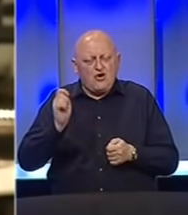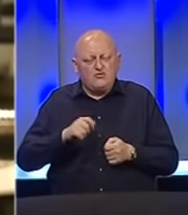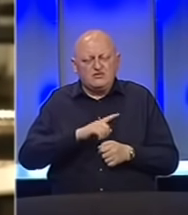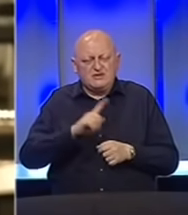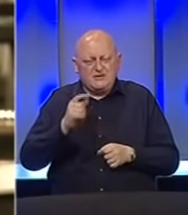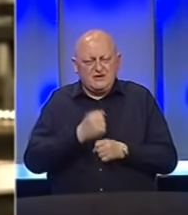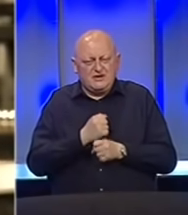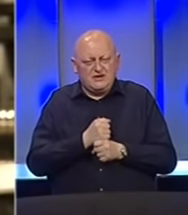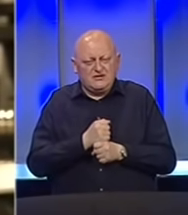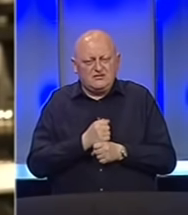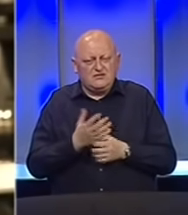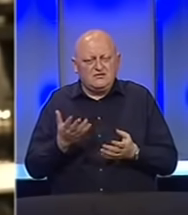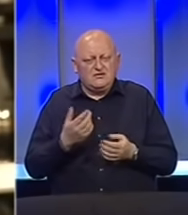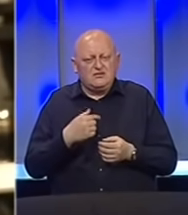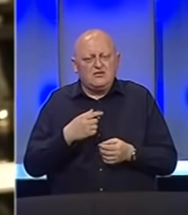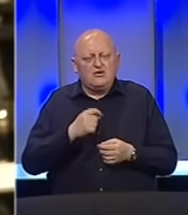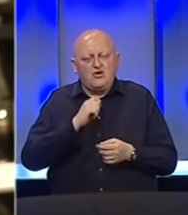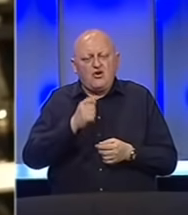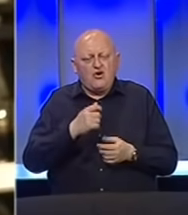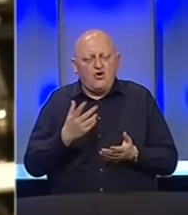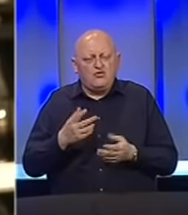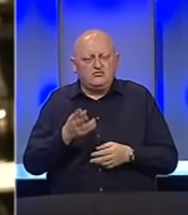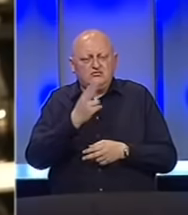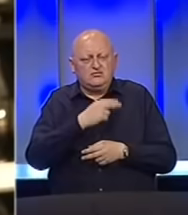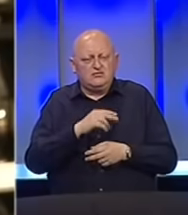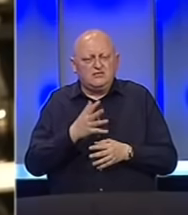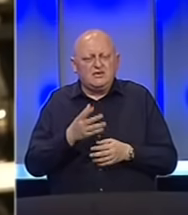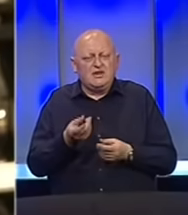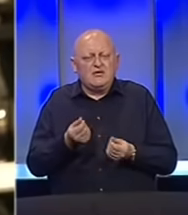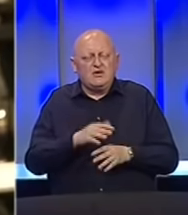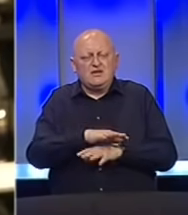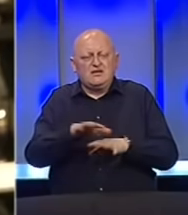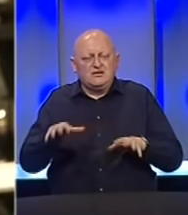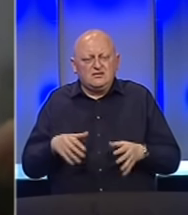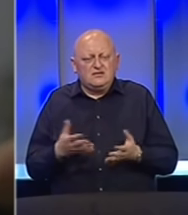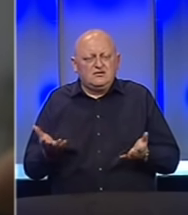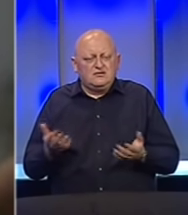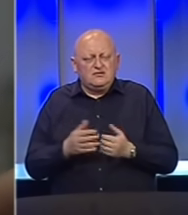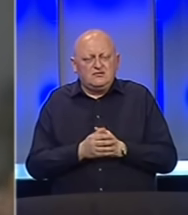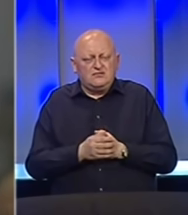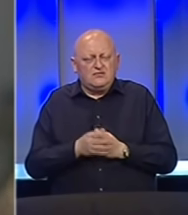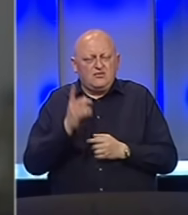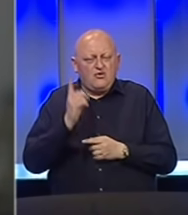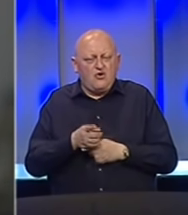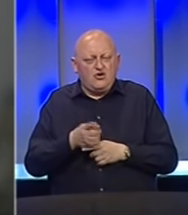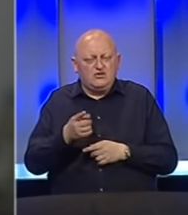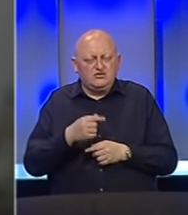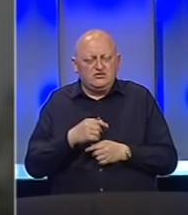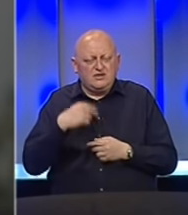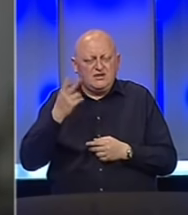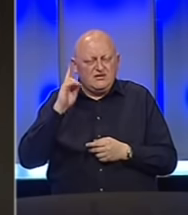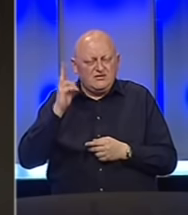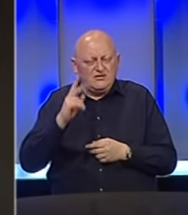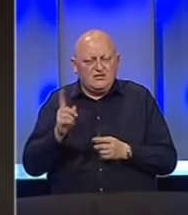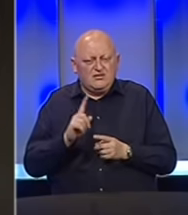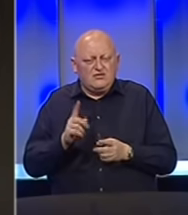je zabranjen rad. Komentar je bio nadležnih da nema novaca za sviju, pa eto, odlučili smo dati frizerima. Znači, to nije,